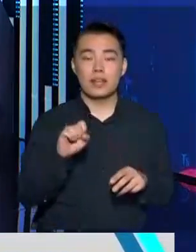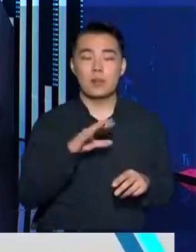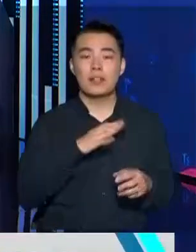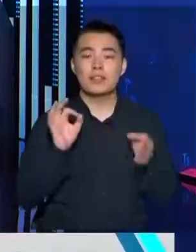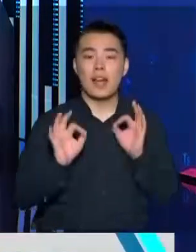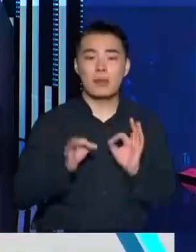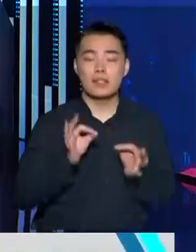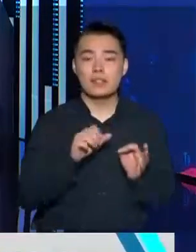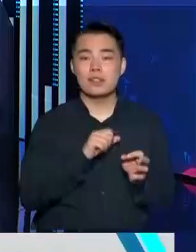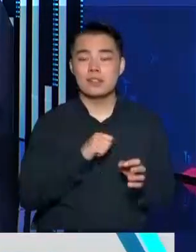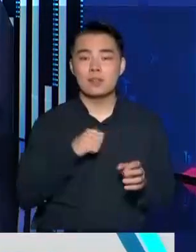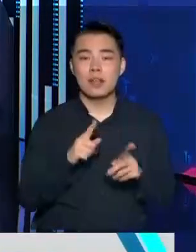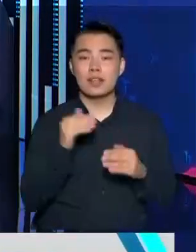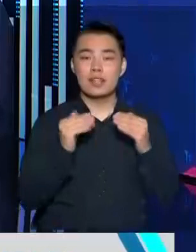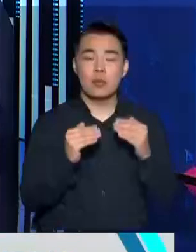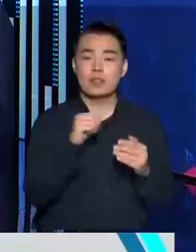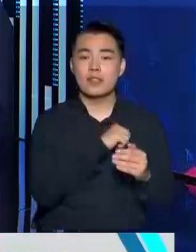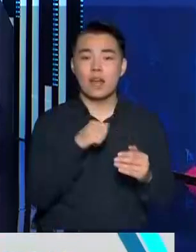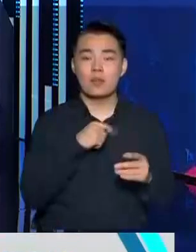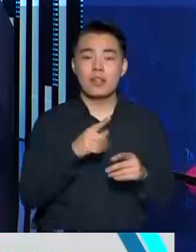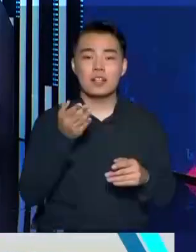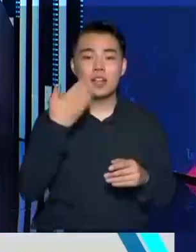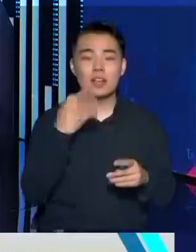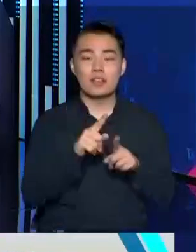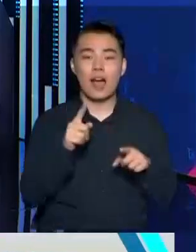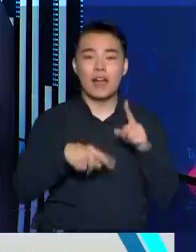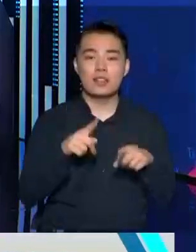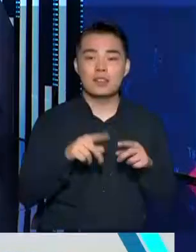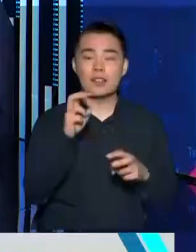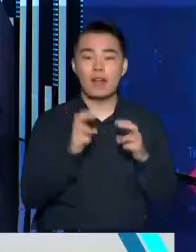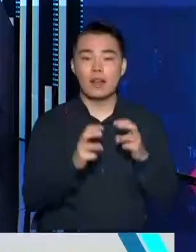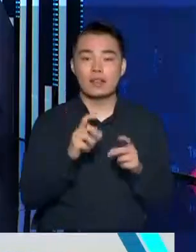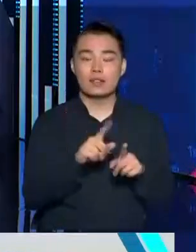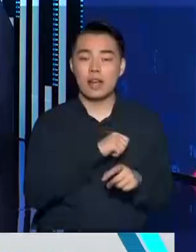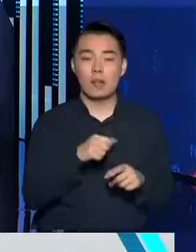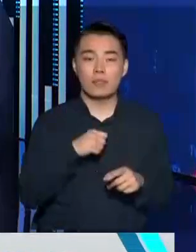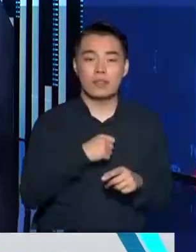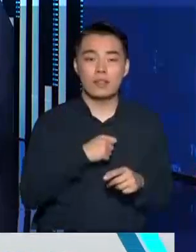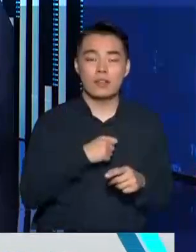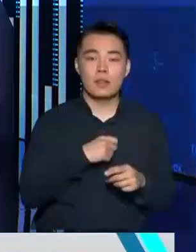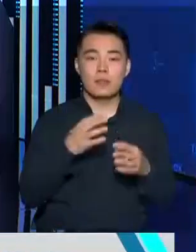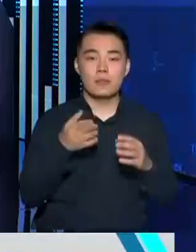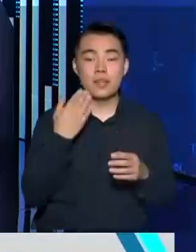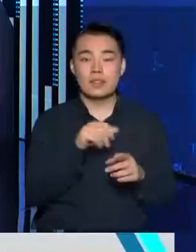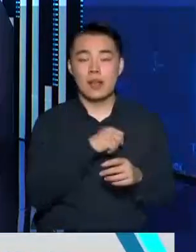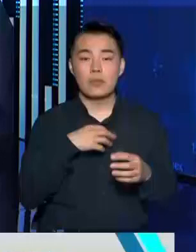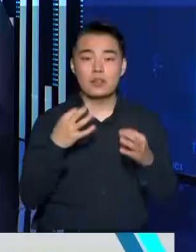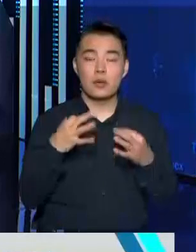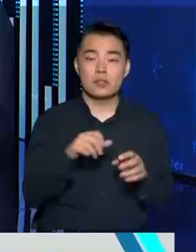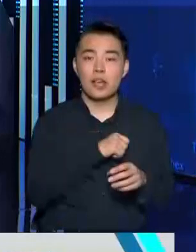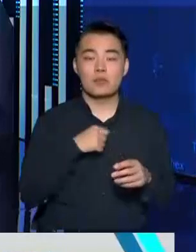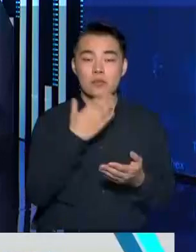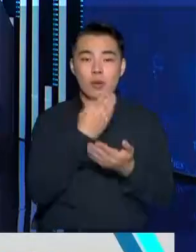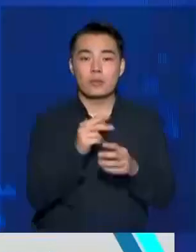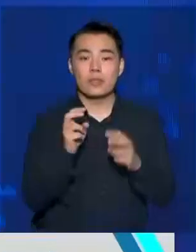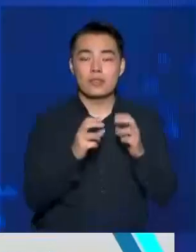нормативные, регуляторные, для того, чтобы облегчить отечественным товаропроизводителям локализоваться и производить эти препараты.